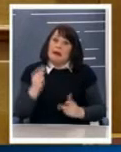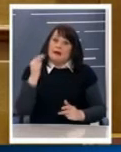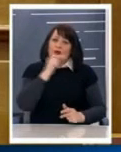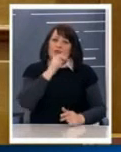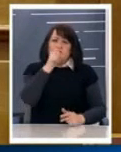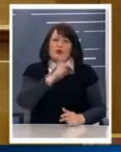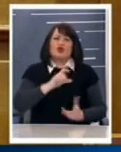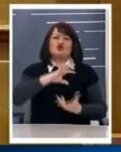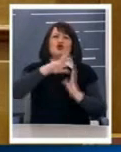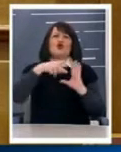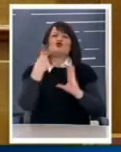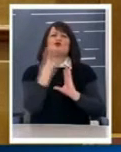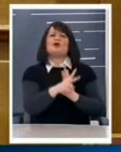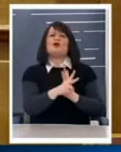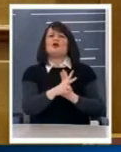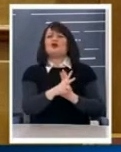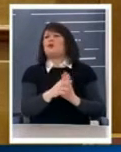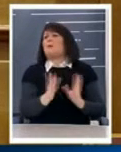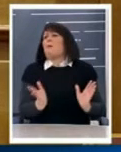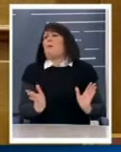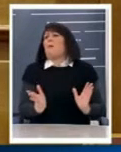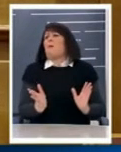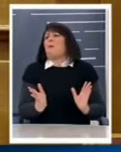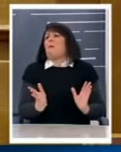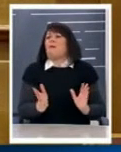στον κόσμο του.